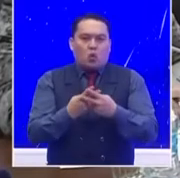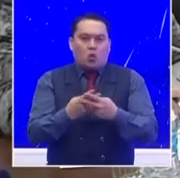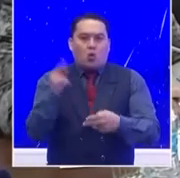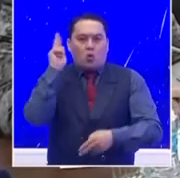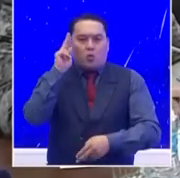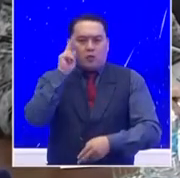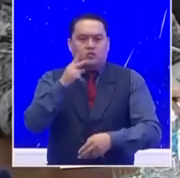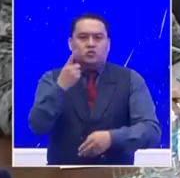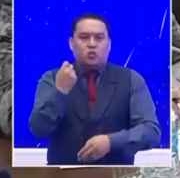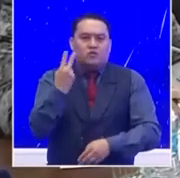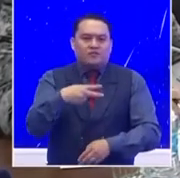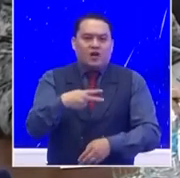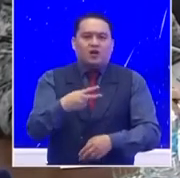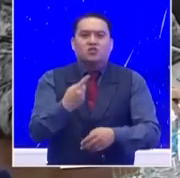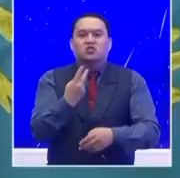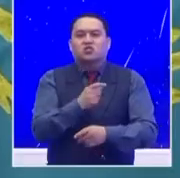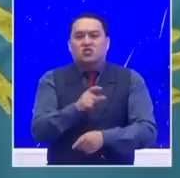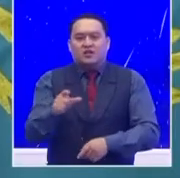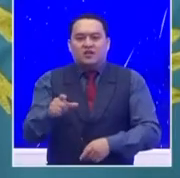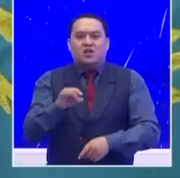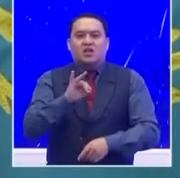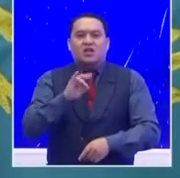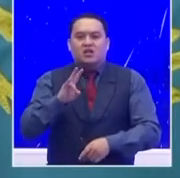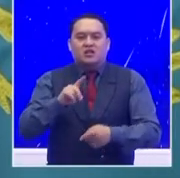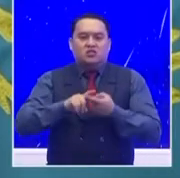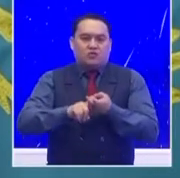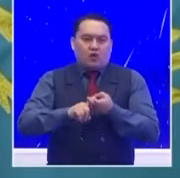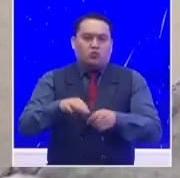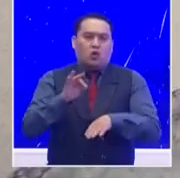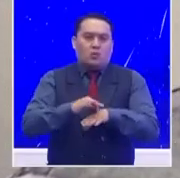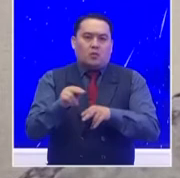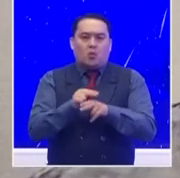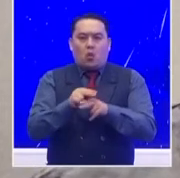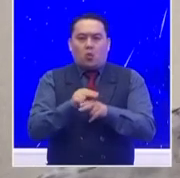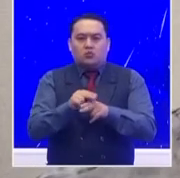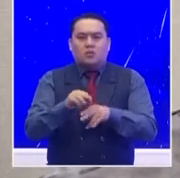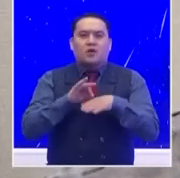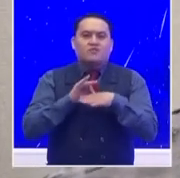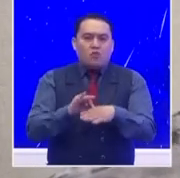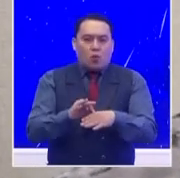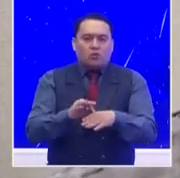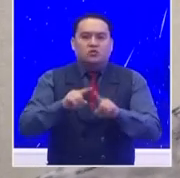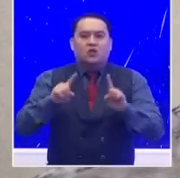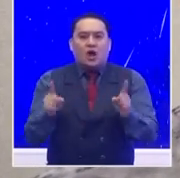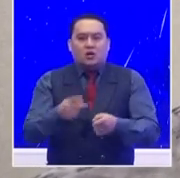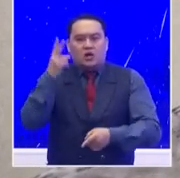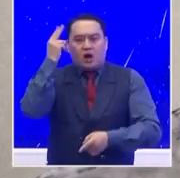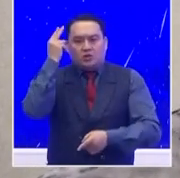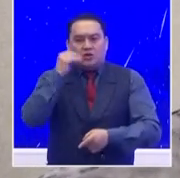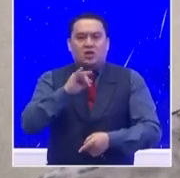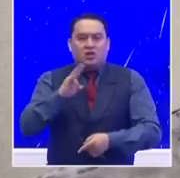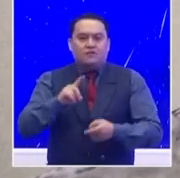области содержатся 120 осужденных с вич-инфекцией сейчас они проходят полный курс лечения для сокращения количества инфицированных